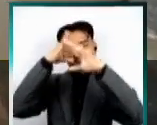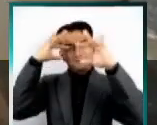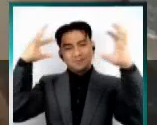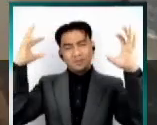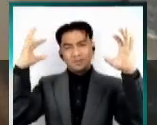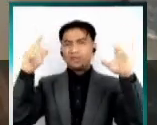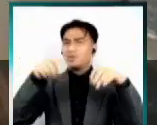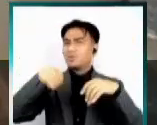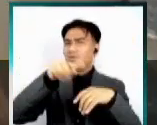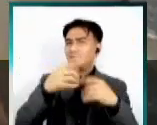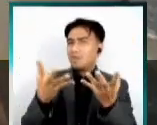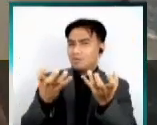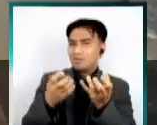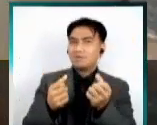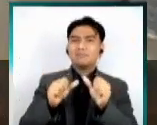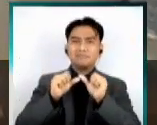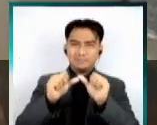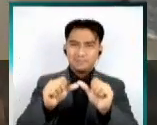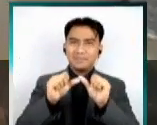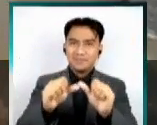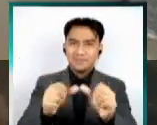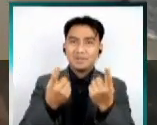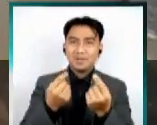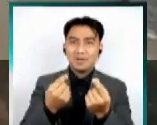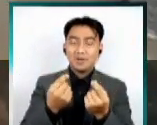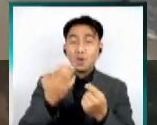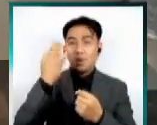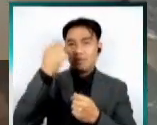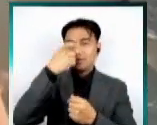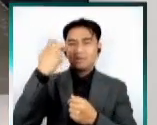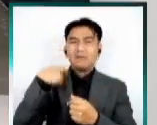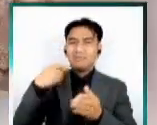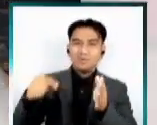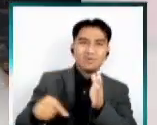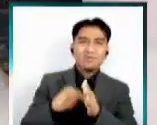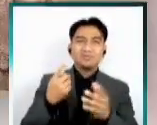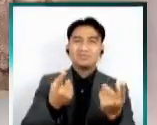want to be because we only have one life and one chance to do it all.